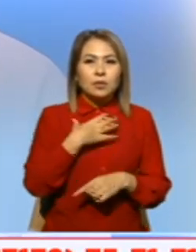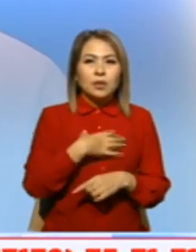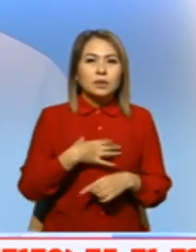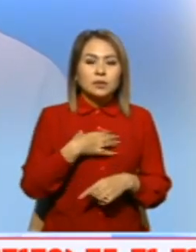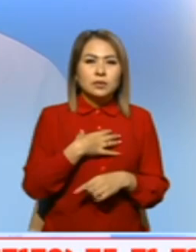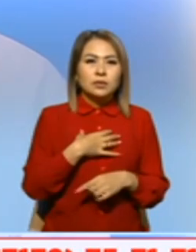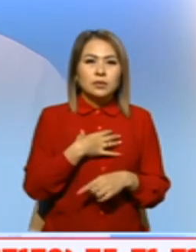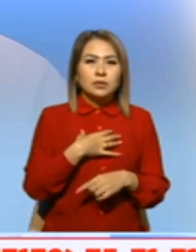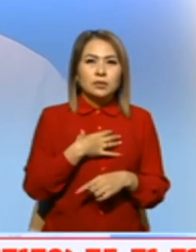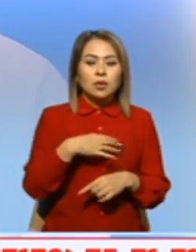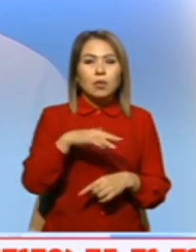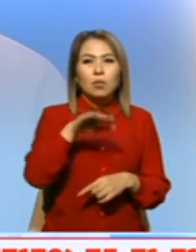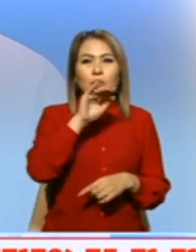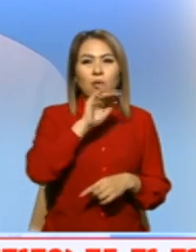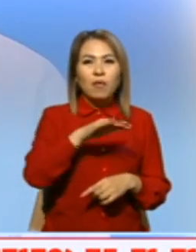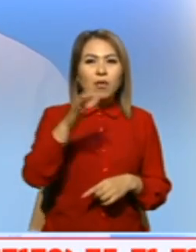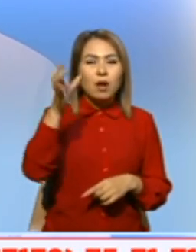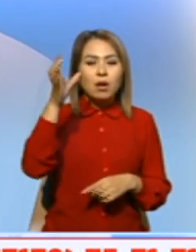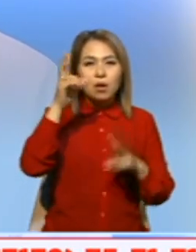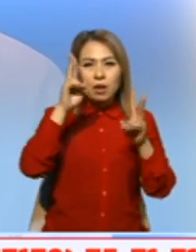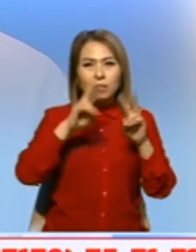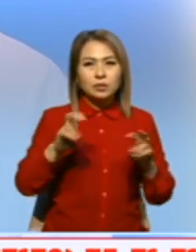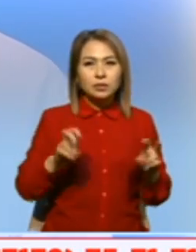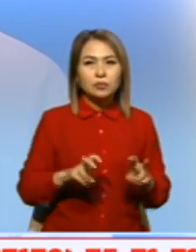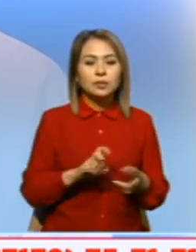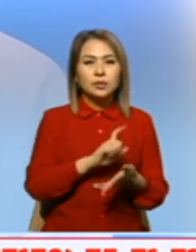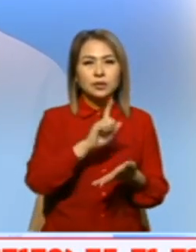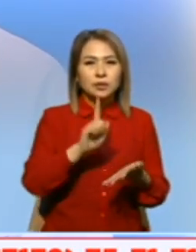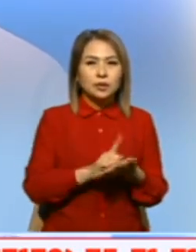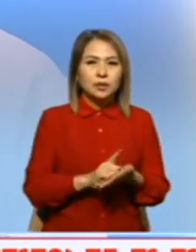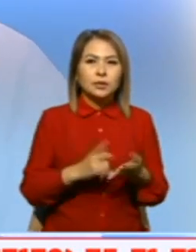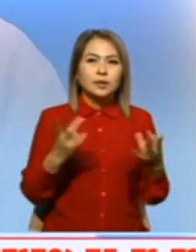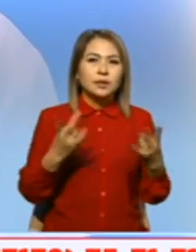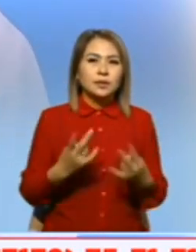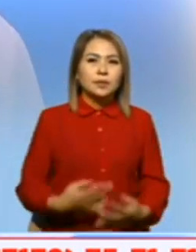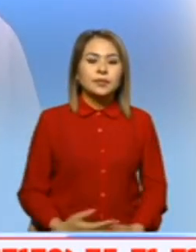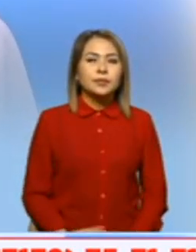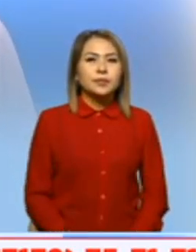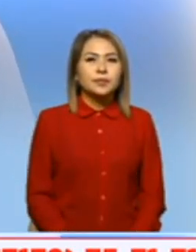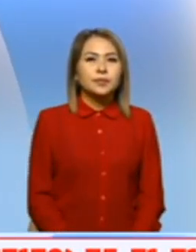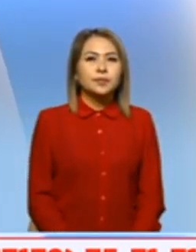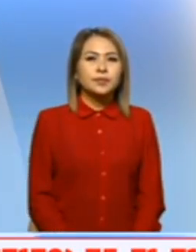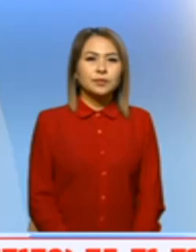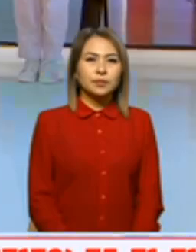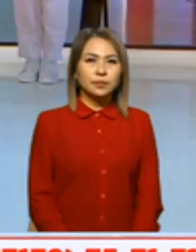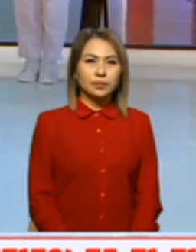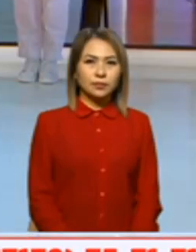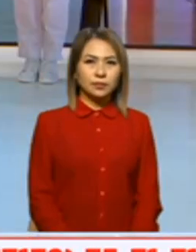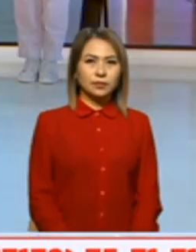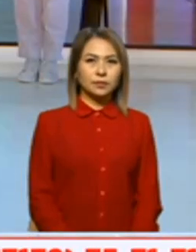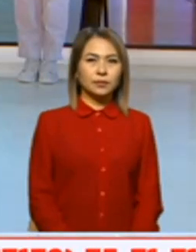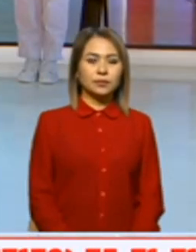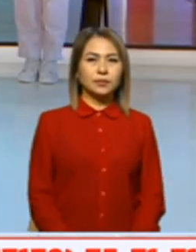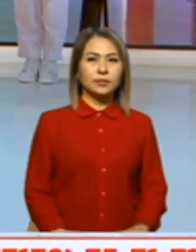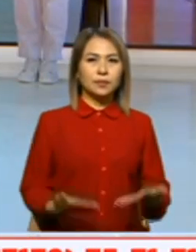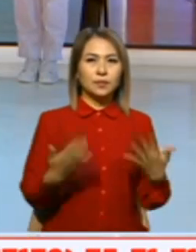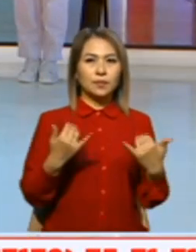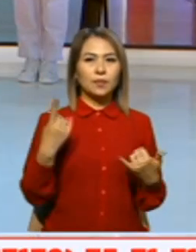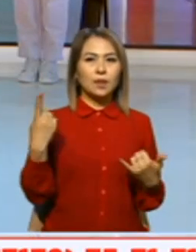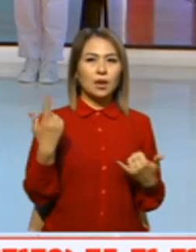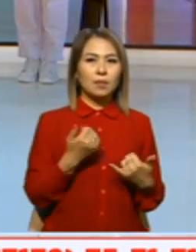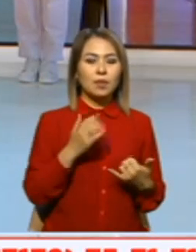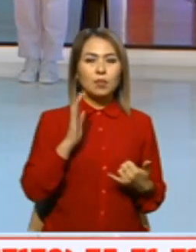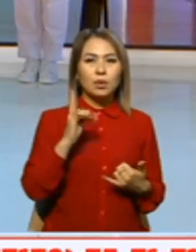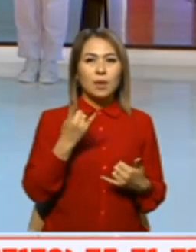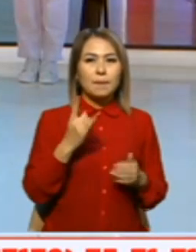атқарғандықтан профосмотрдан міндетті түрде қалмай қаралып отыру қажет. Түсінікті. Құрметті көрермендер, біз осы аптада